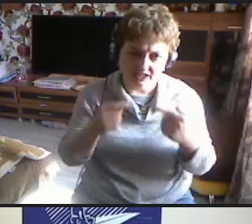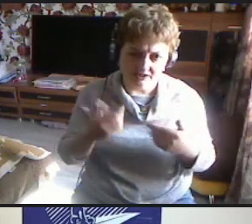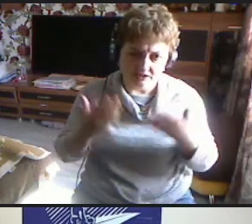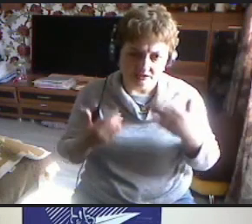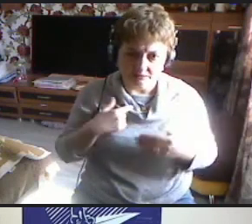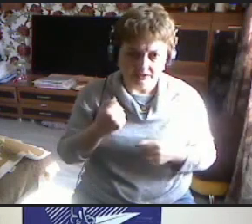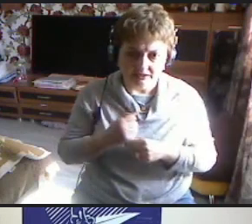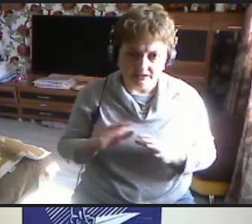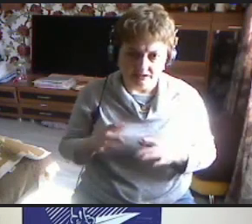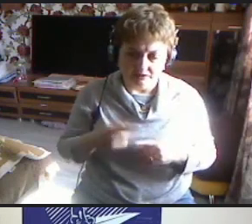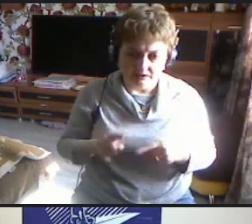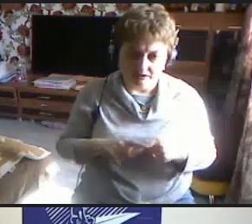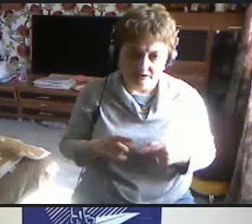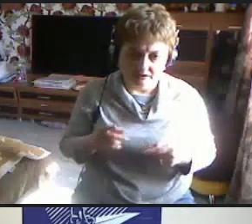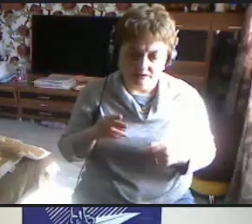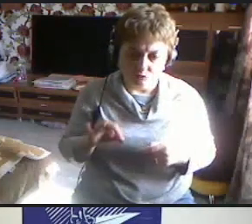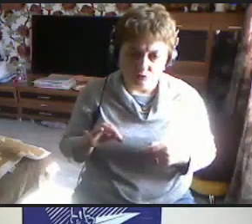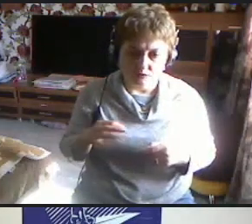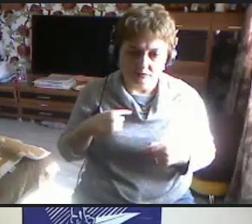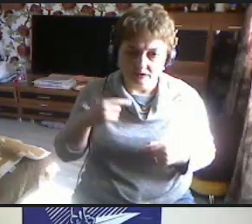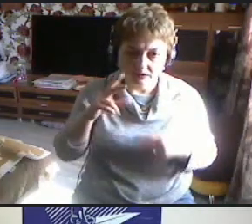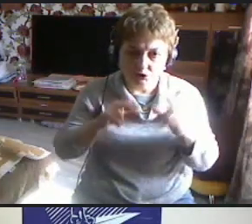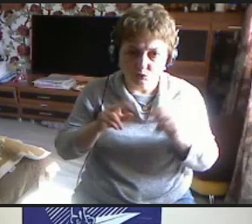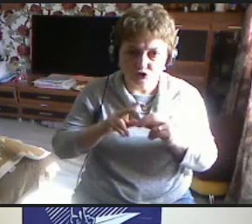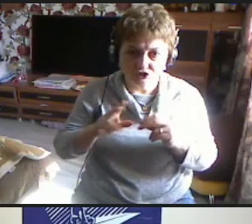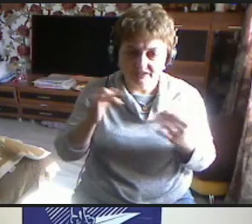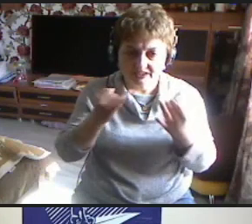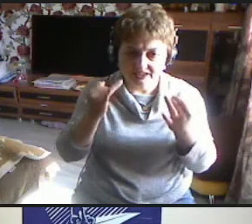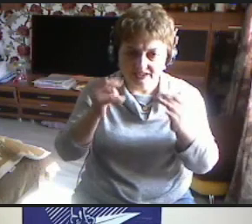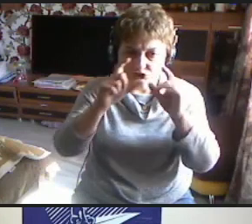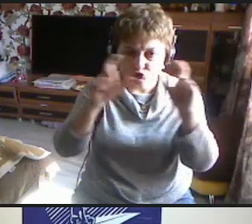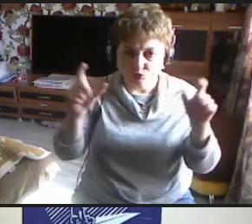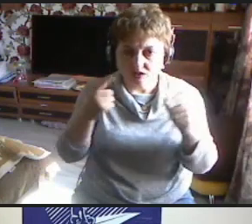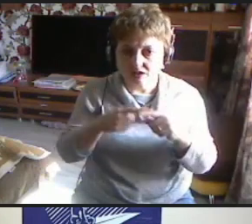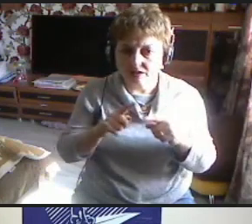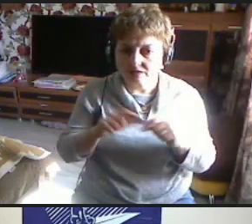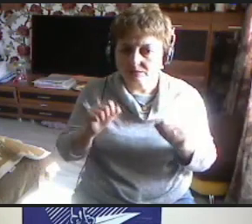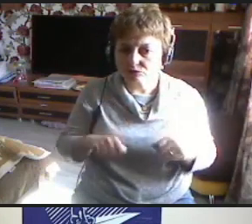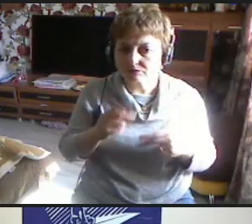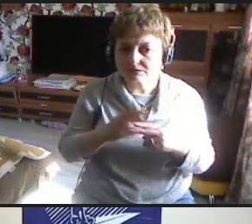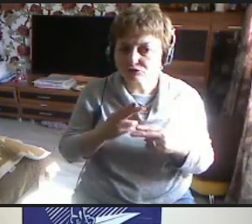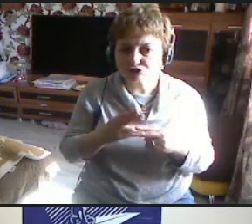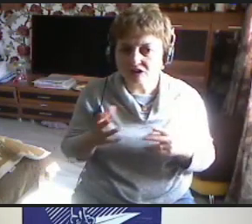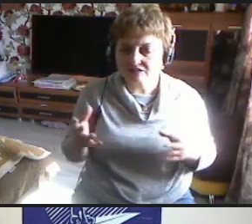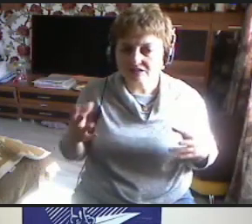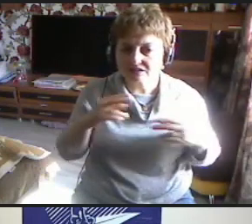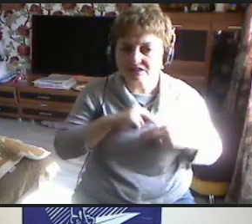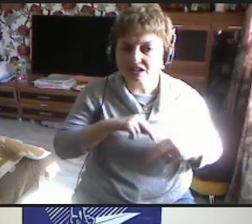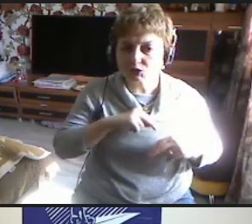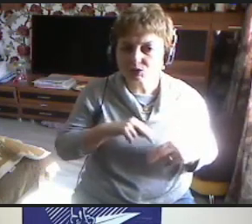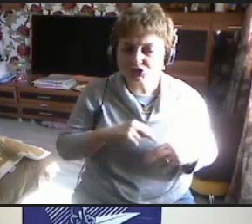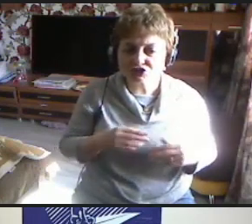соответственно, мы не учитываем интересы школы, и это может помешать сотрудничеству. Ну, я еще хочу добавить,